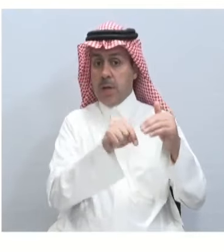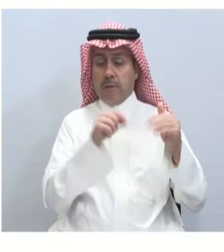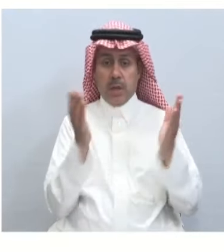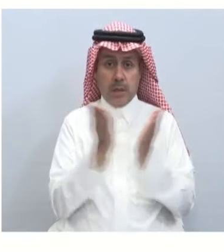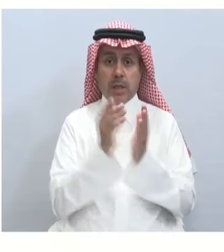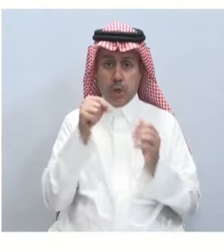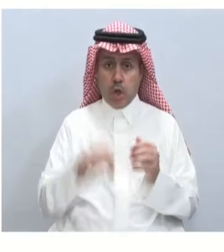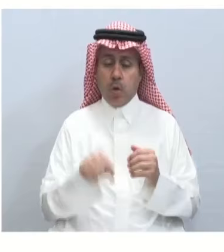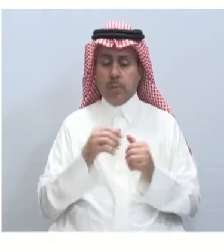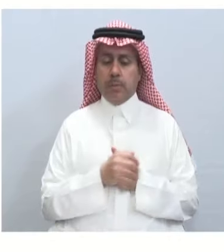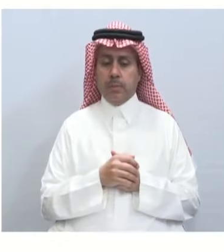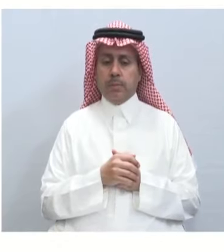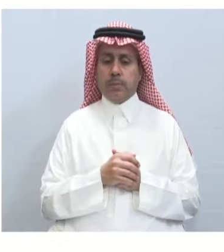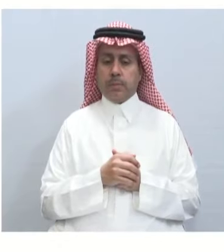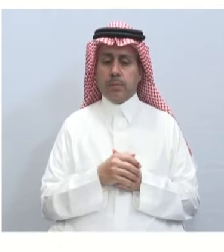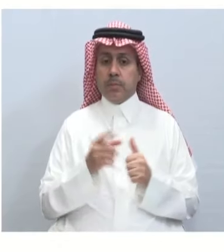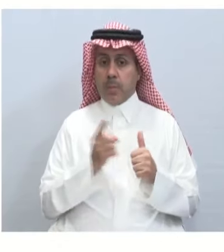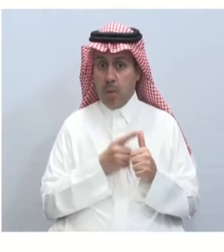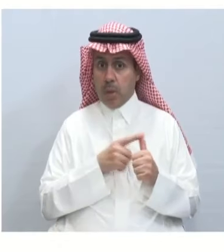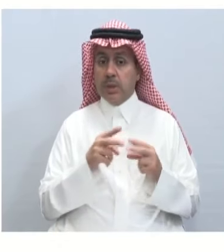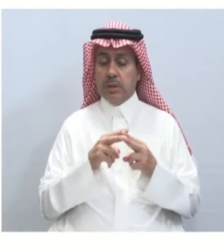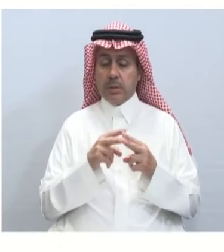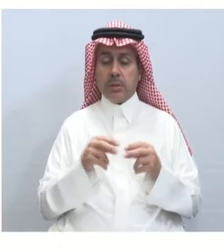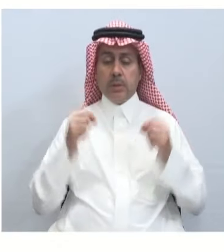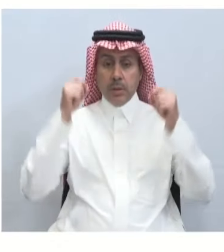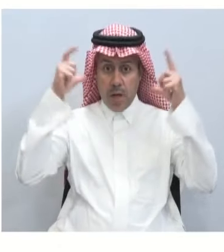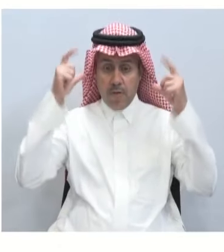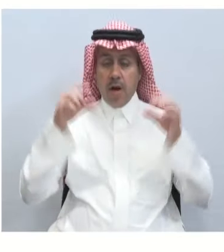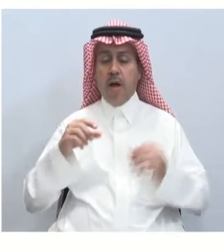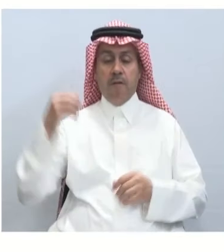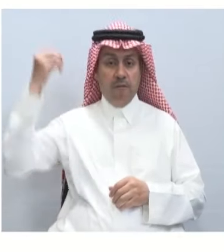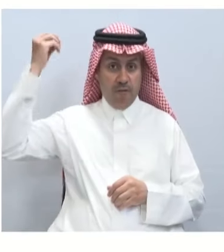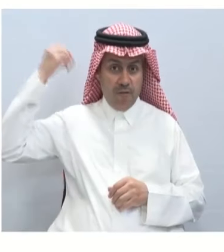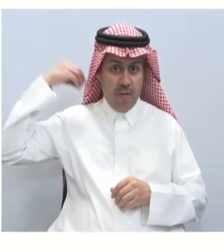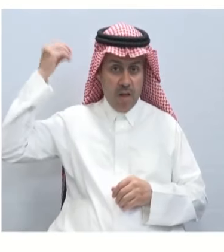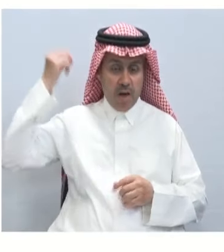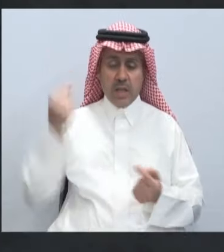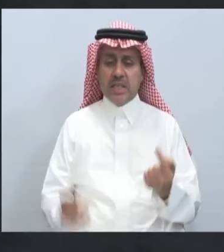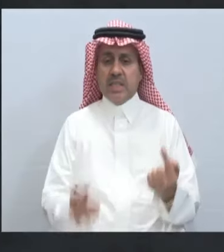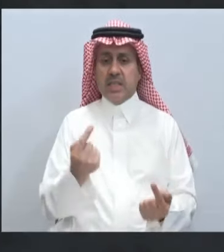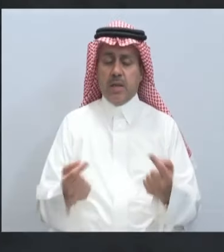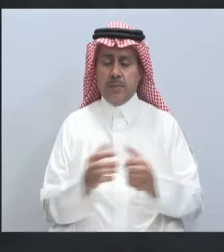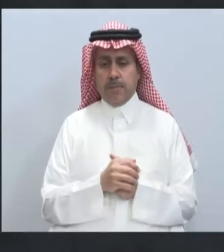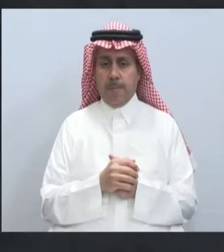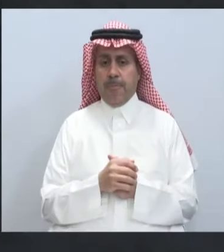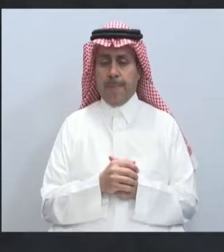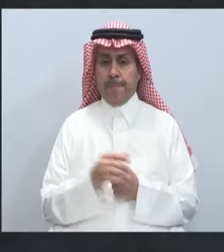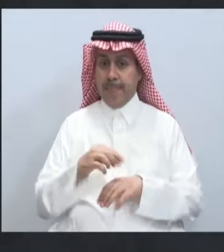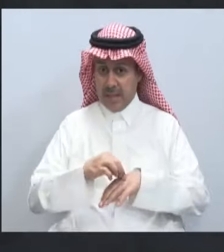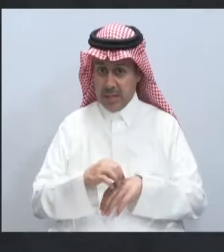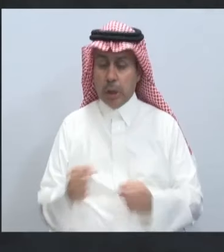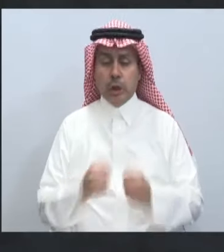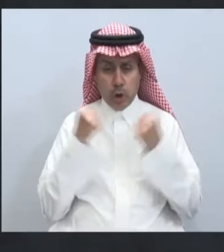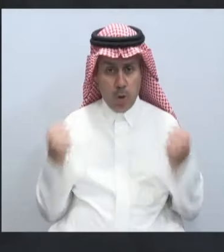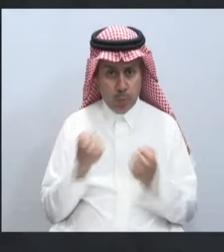اهداف درسنا لهذا اليوم نريد ان نتعرف على فضل الزراعه هذه الزراعه يا ابنائي يزرع الانسان